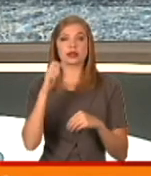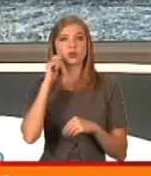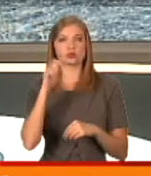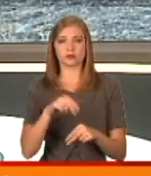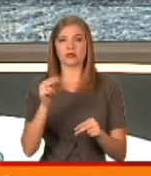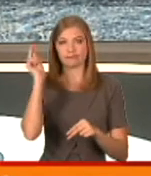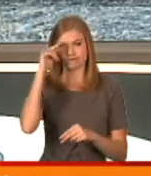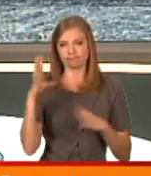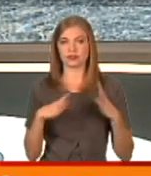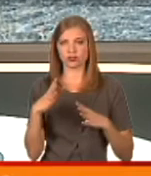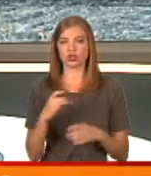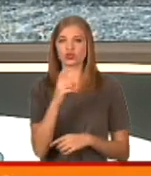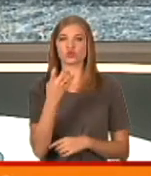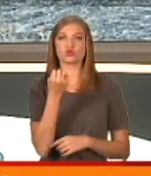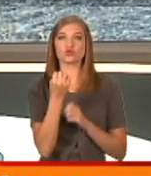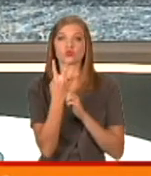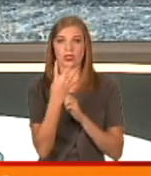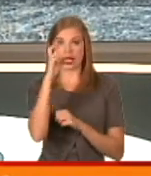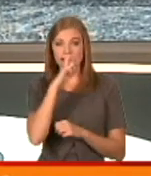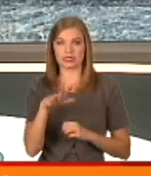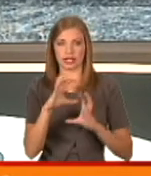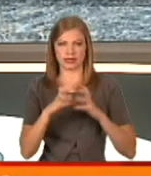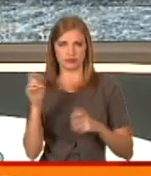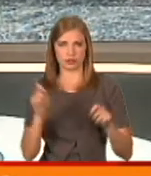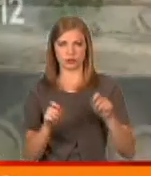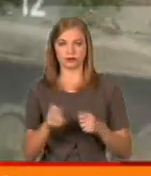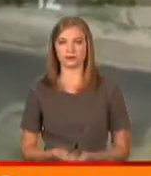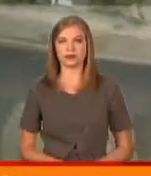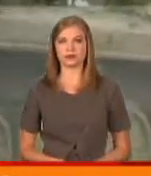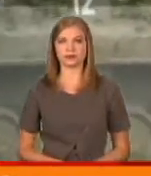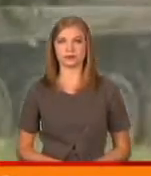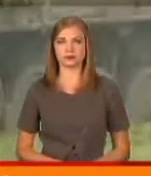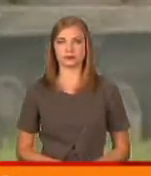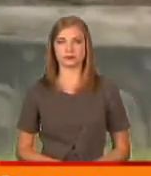українцями навчалися військові ще з 14 країн світу.